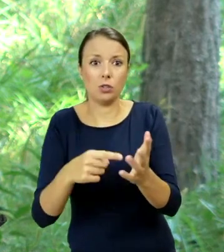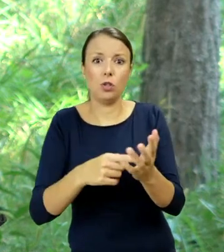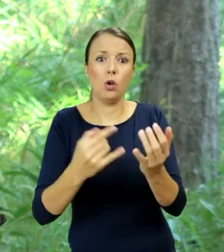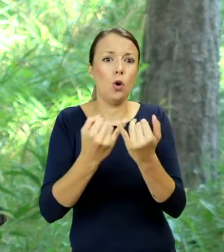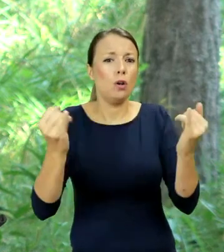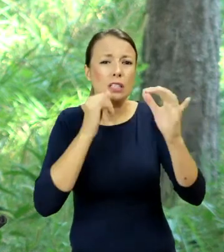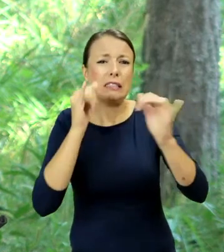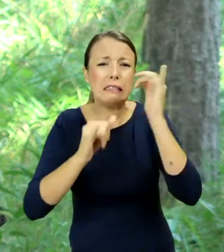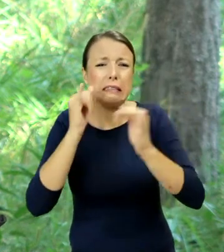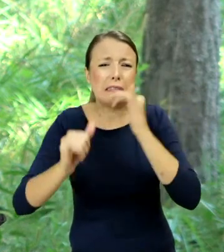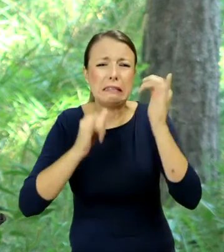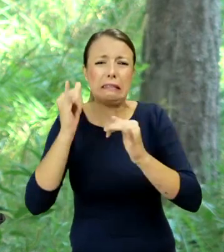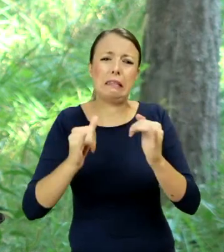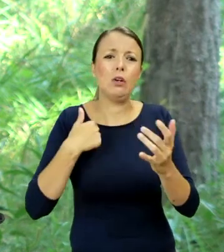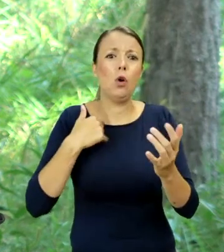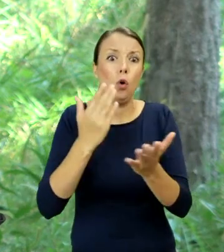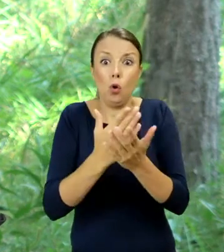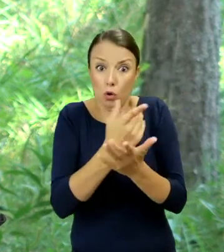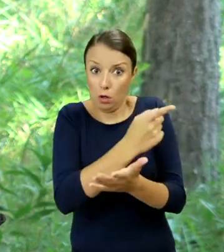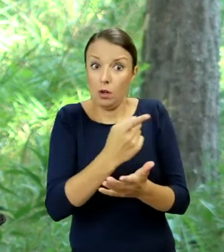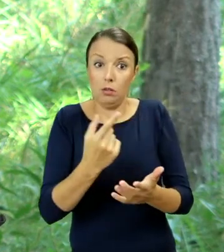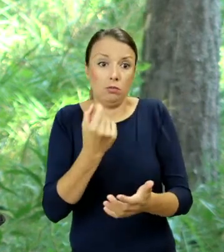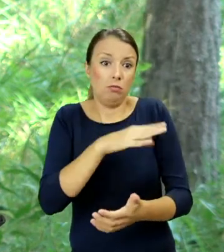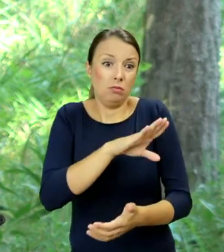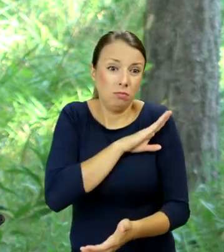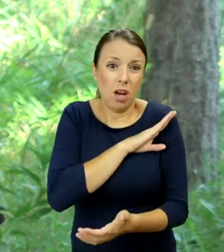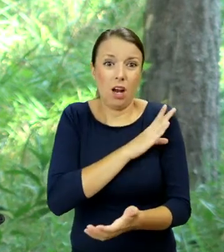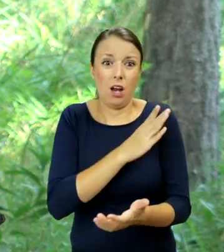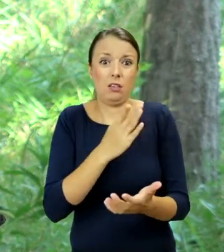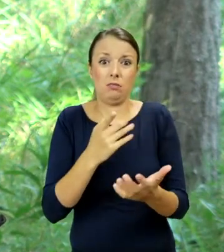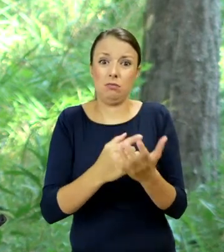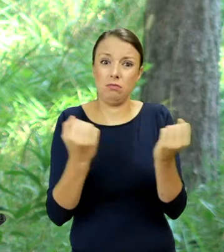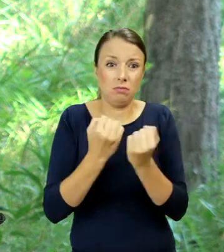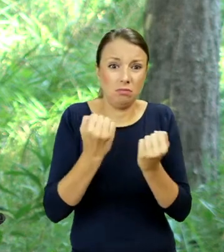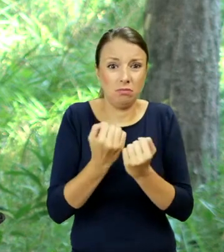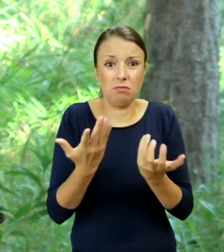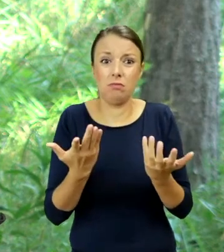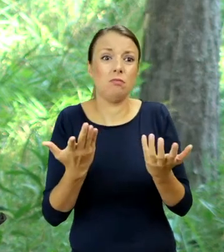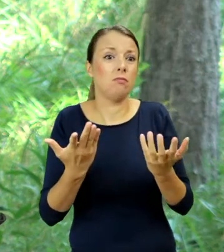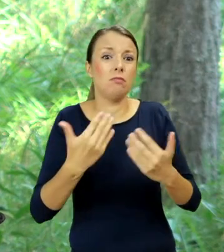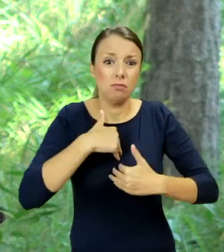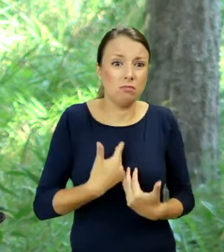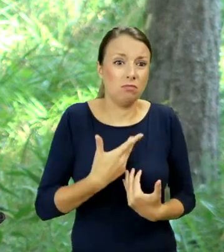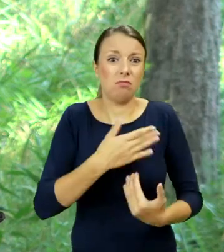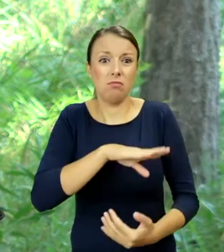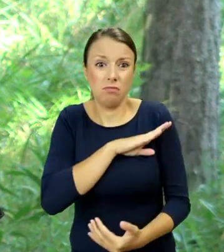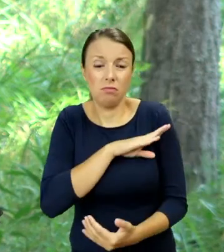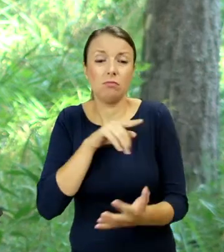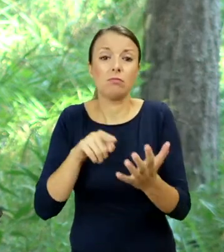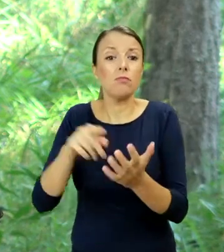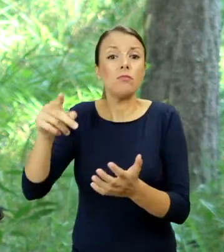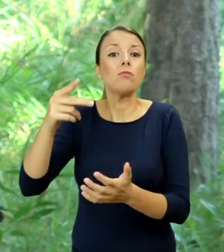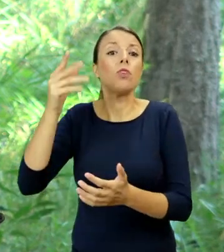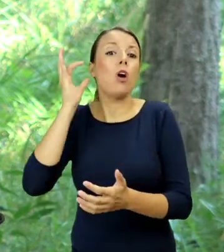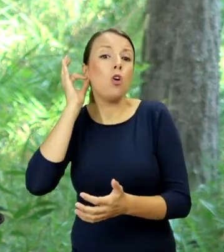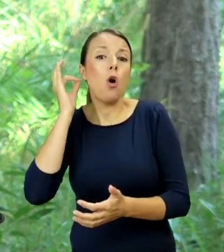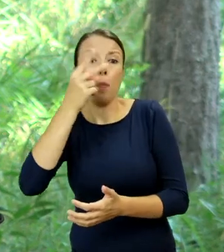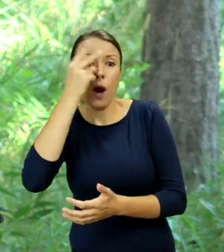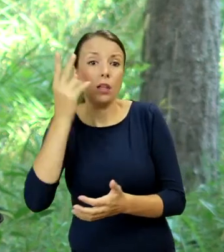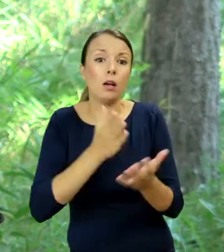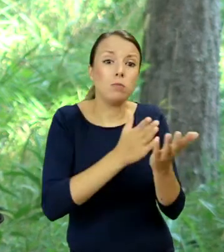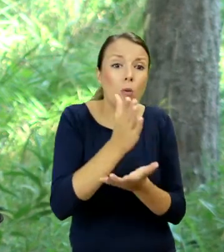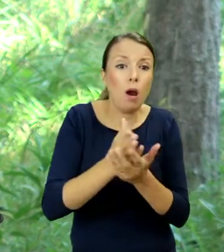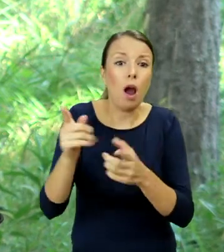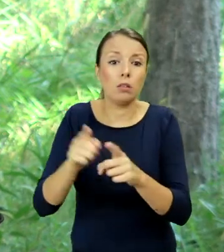jęczeli konający śmiertelnym, paleni pragnieniem. Posługacze posuwali się za lekarzami, dźwigając kosze pełne uciętych rąk i